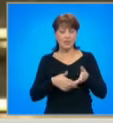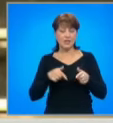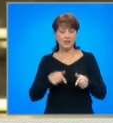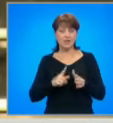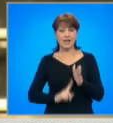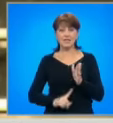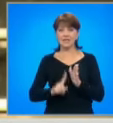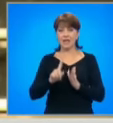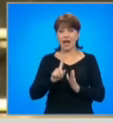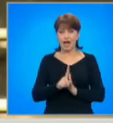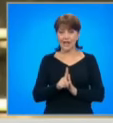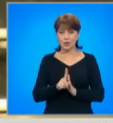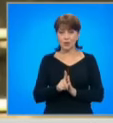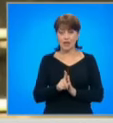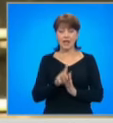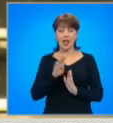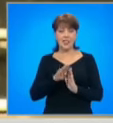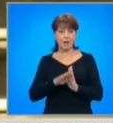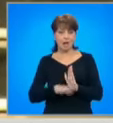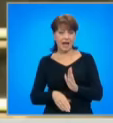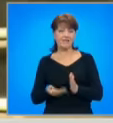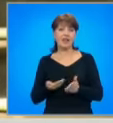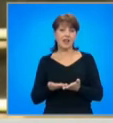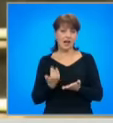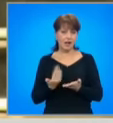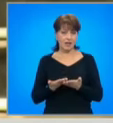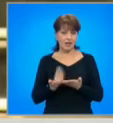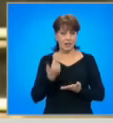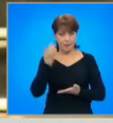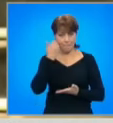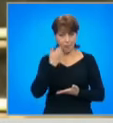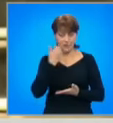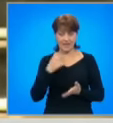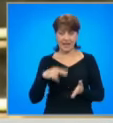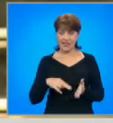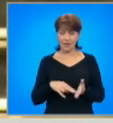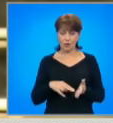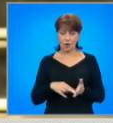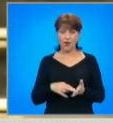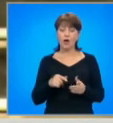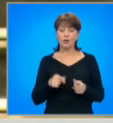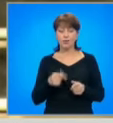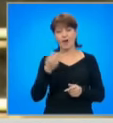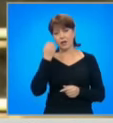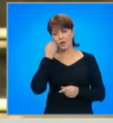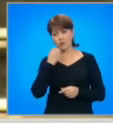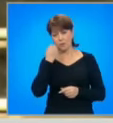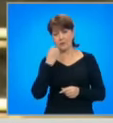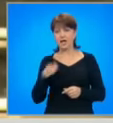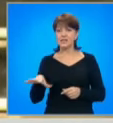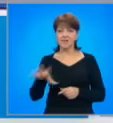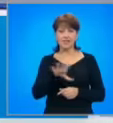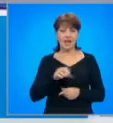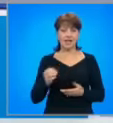точно с тези две направления. Намаляване на консумацията общо, което по принцип е добре и за цялата